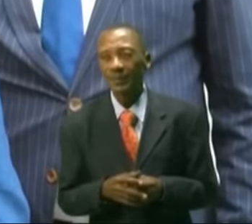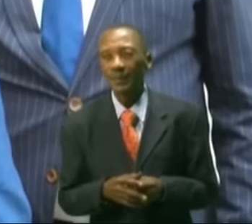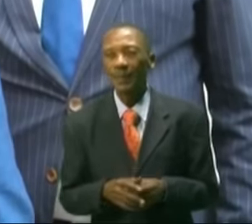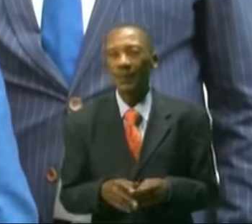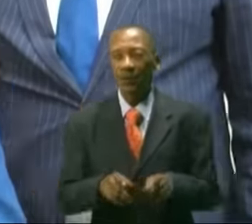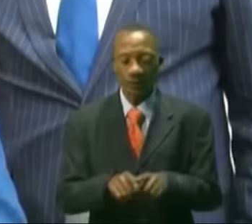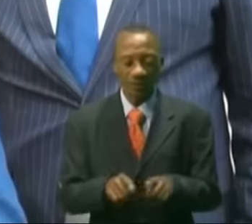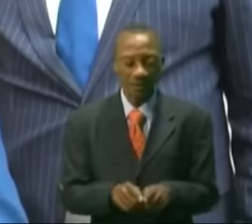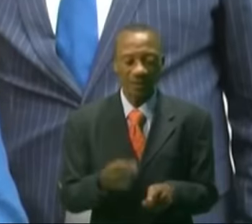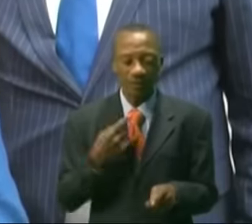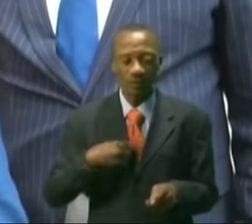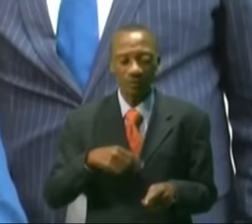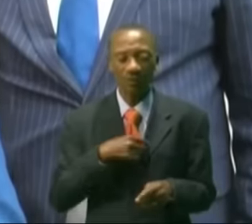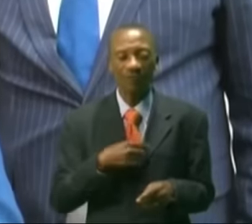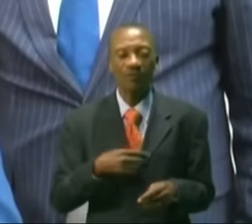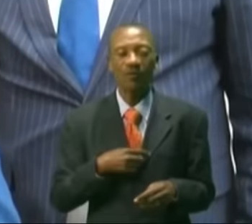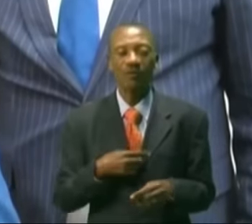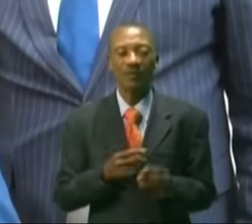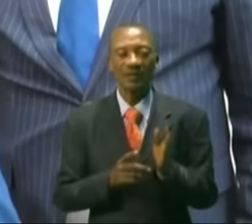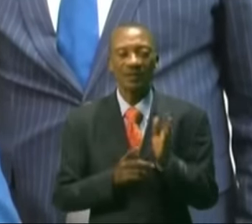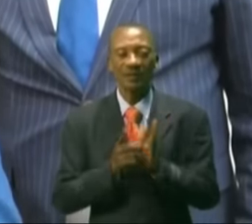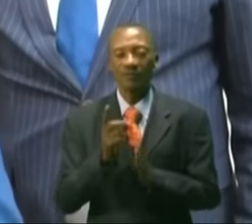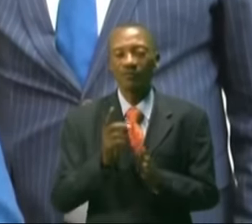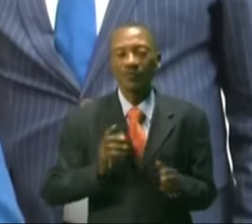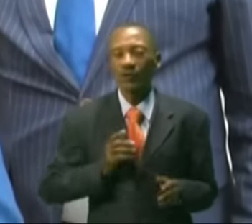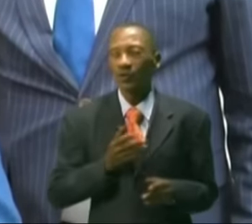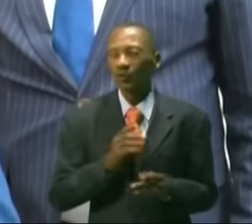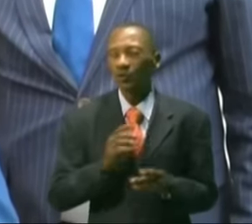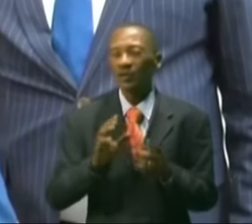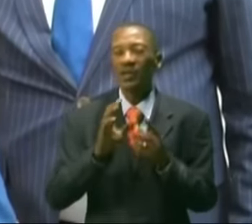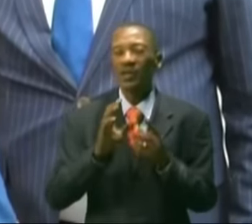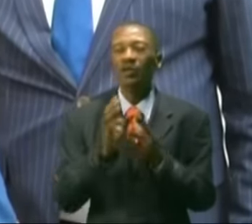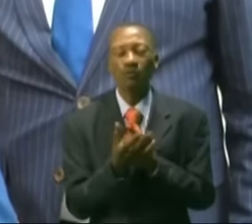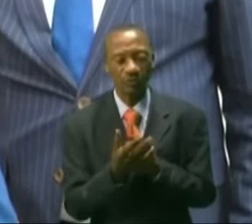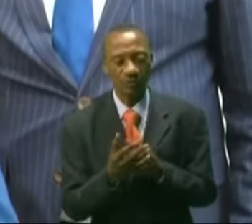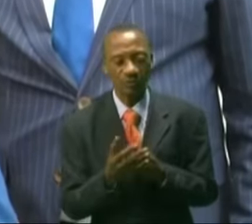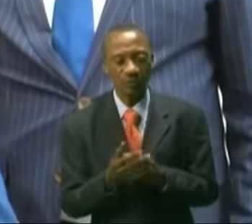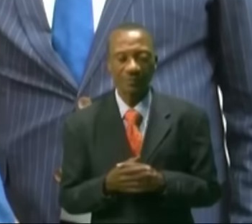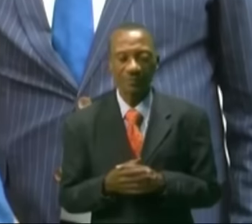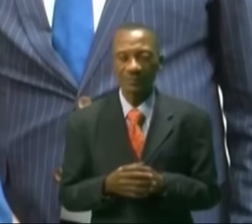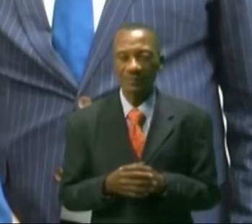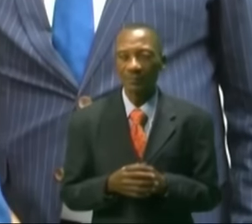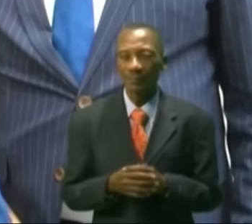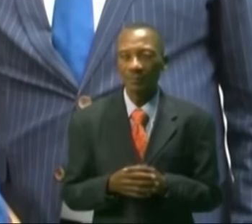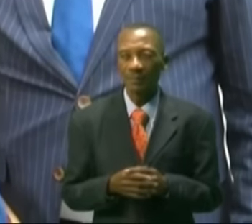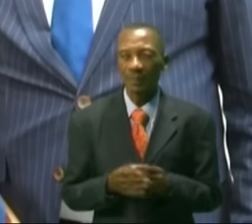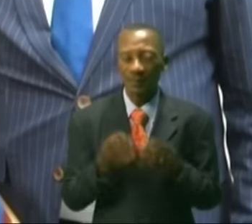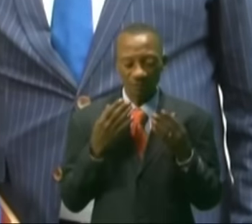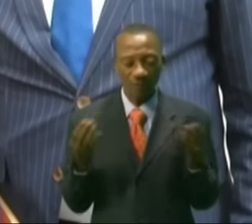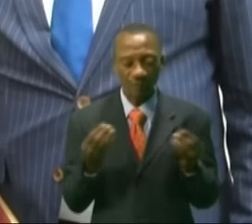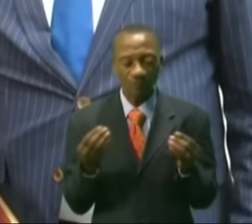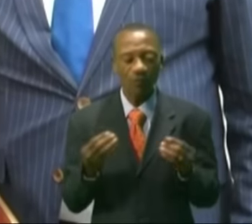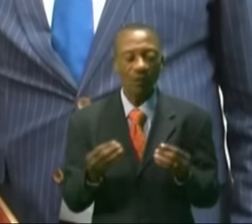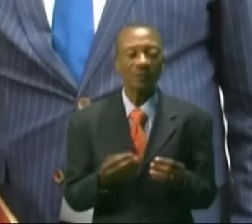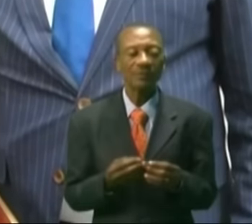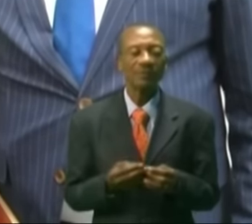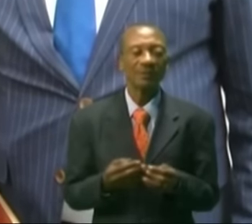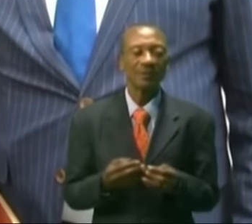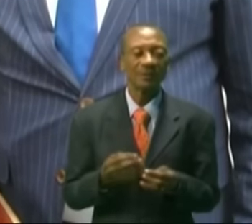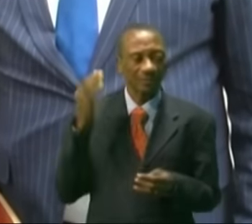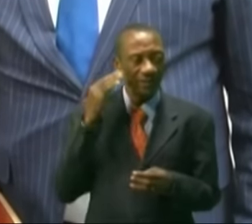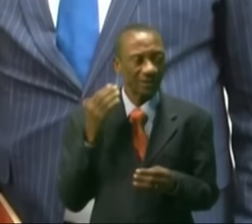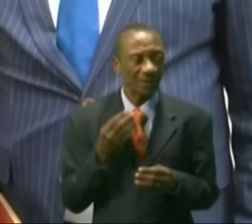nous connaissons. Quel est l'objectif? Justement de fédérer tout ce qu'il y a eu comme dynamique à travers le monde, de manière assez